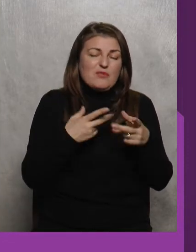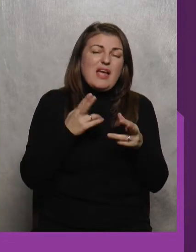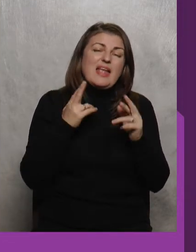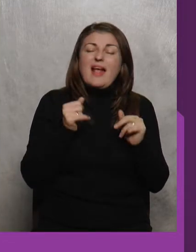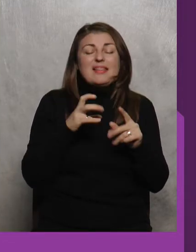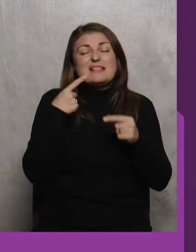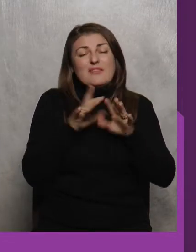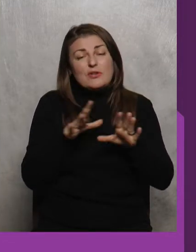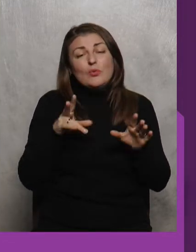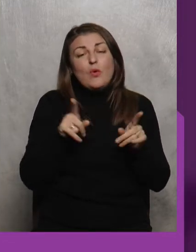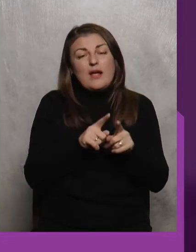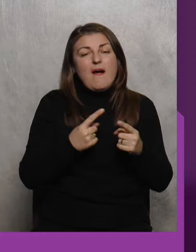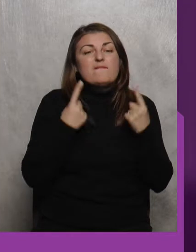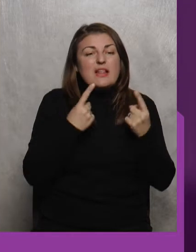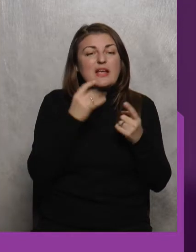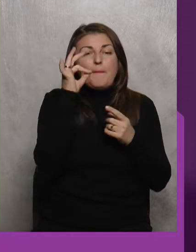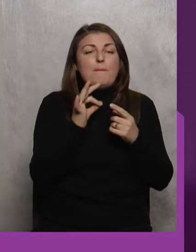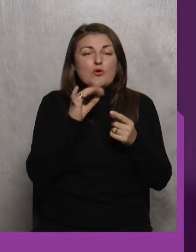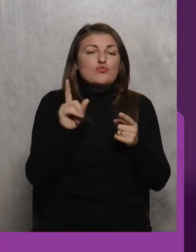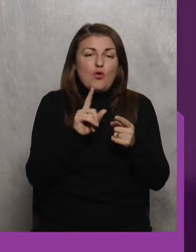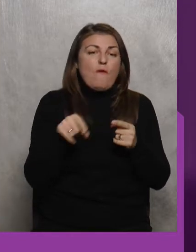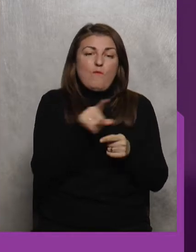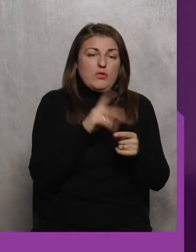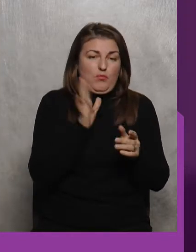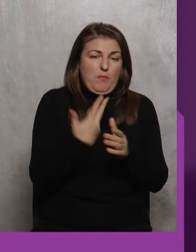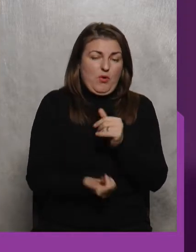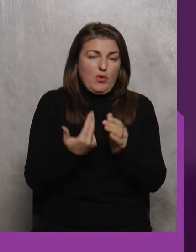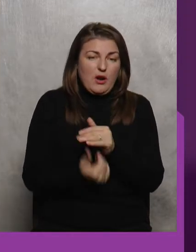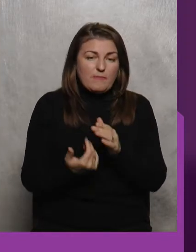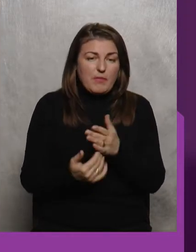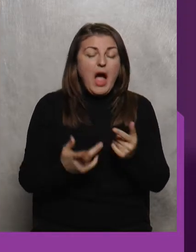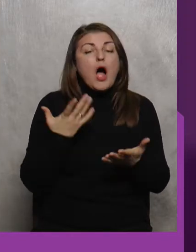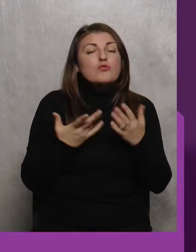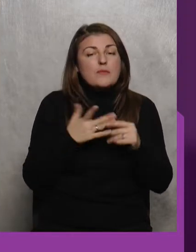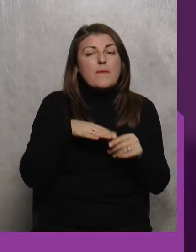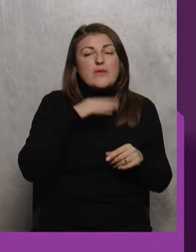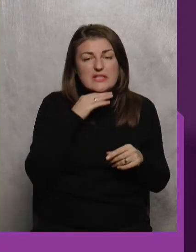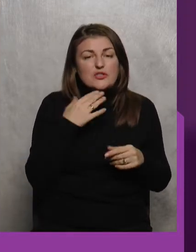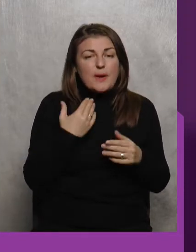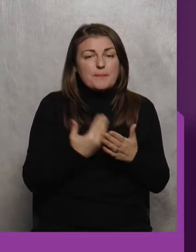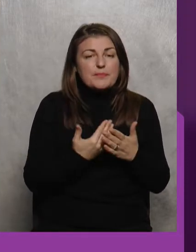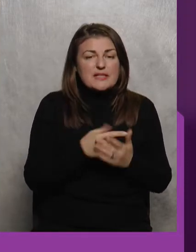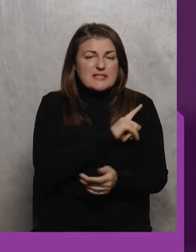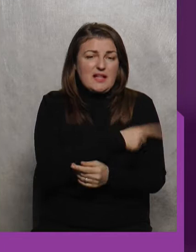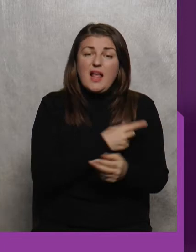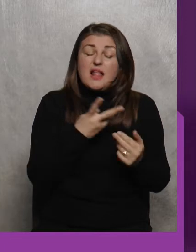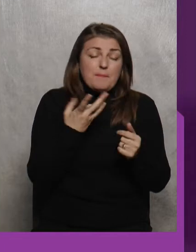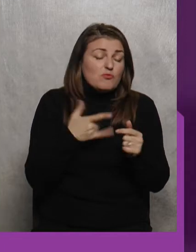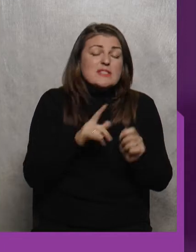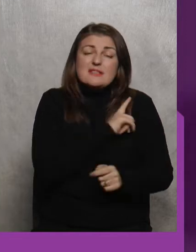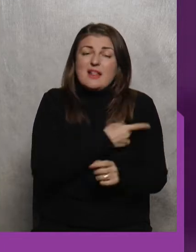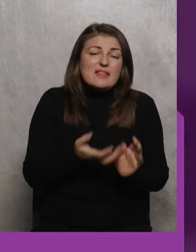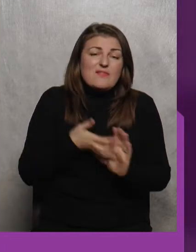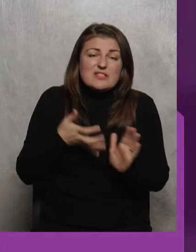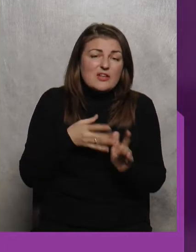як не завжди, а так великий процент до що вони програють. Ну, якщо... не вистачає вже сил, мабуть, емоцій. Не вистачає